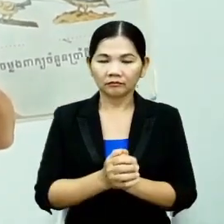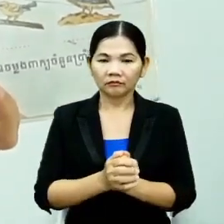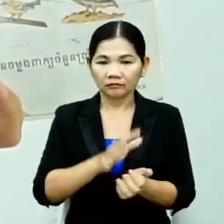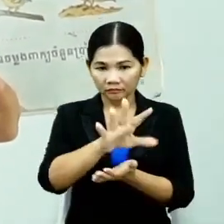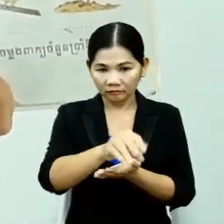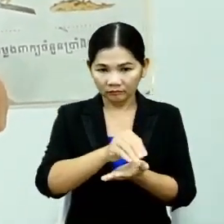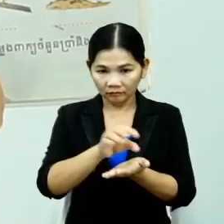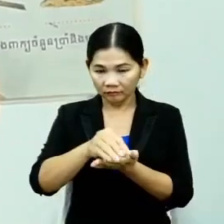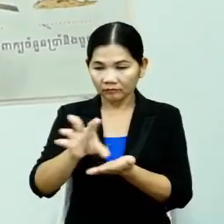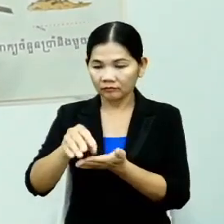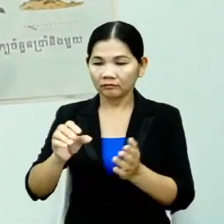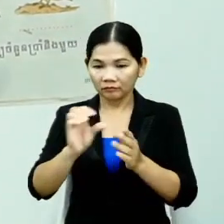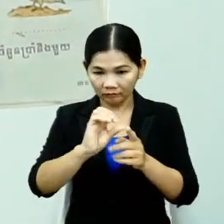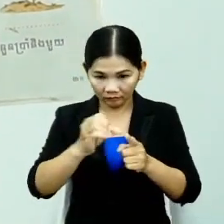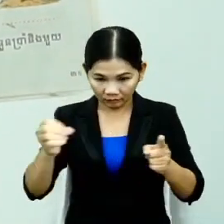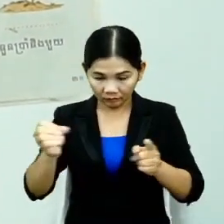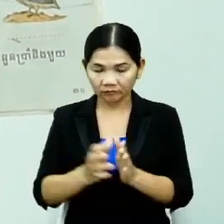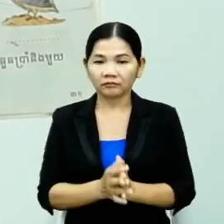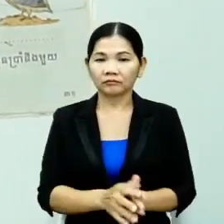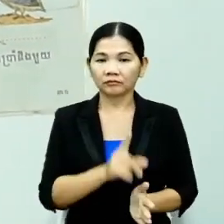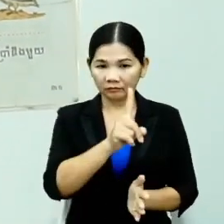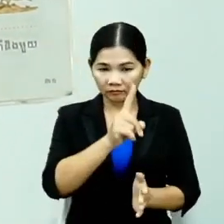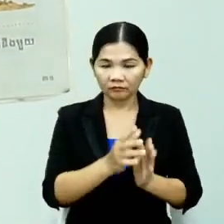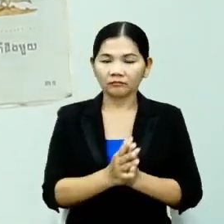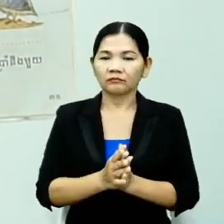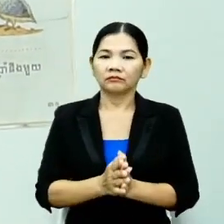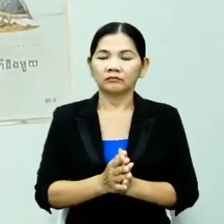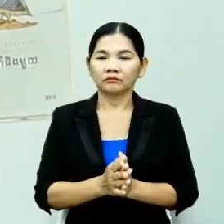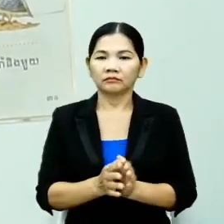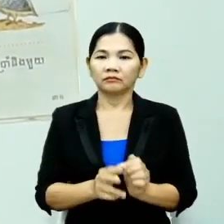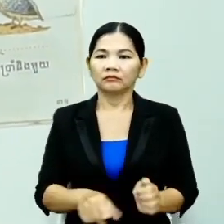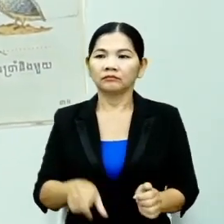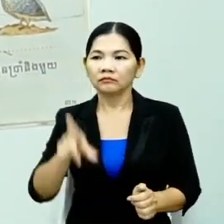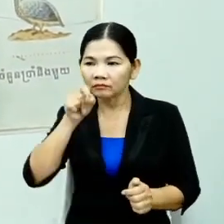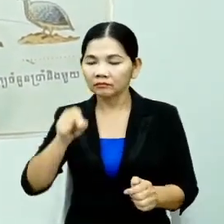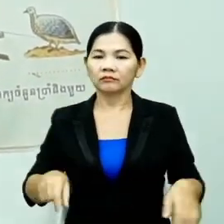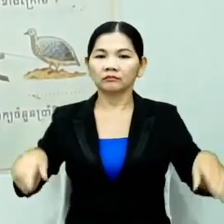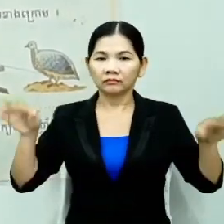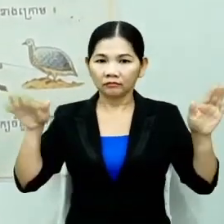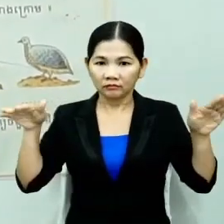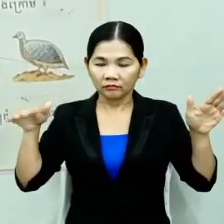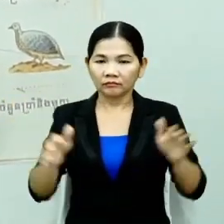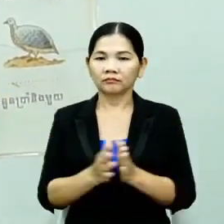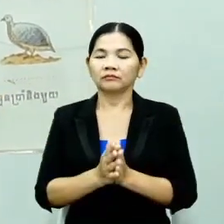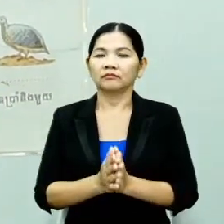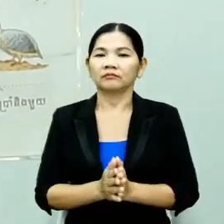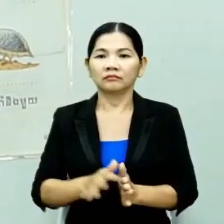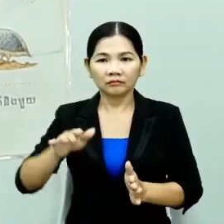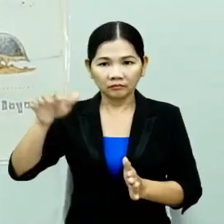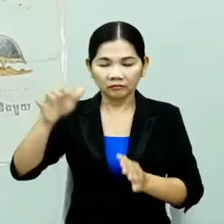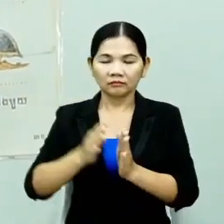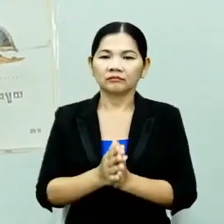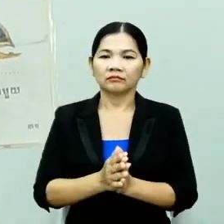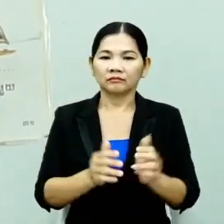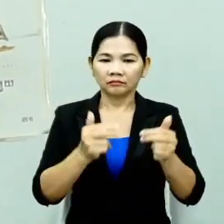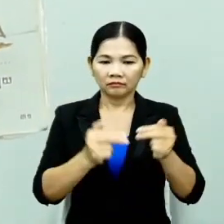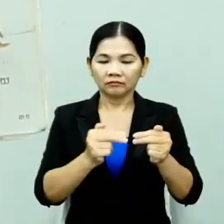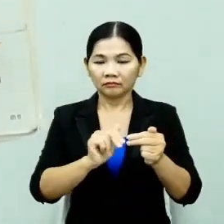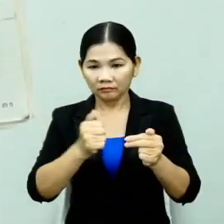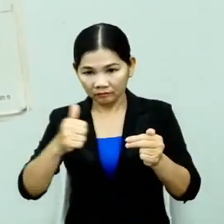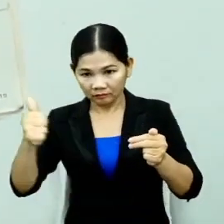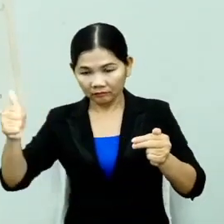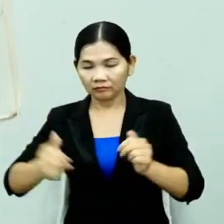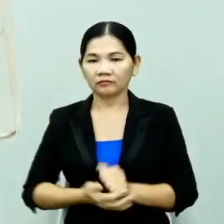ងល្បះនៅខាងក្រោមគេចំនួន1ល្បះគឺតូទាហាតេទីតៃសង្ឃឹមថាកូនប្រកាសជាយល់នៅអ្វីដែលអ្នកគ្រូបានប្រាប់កូ